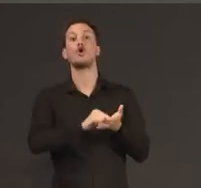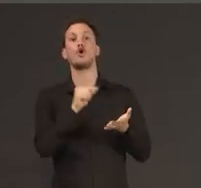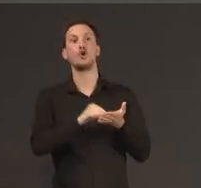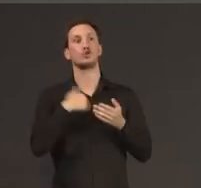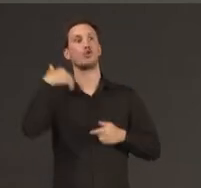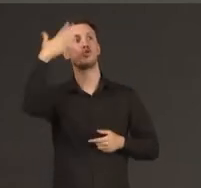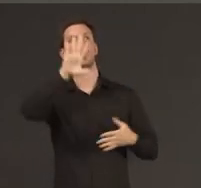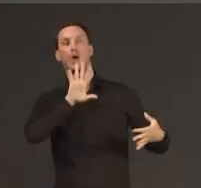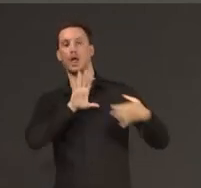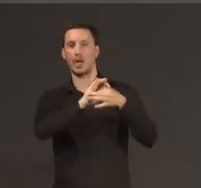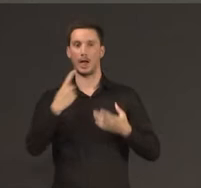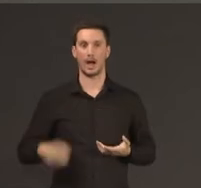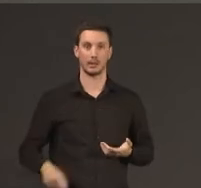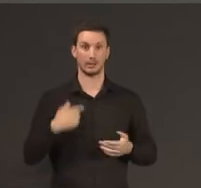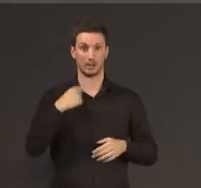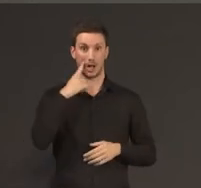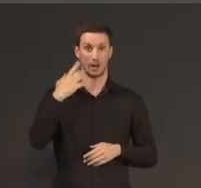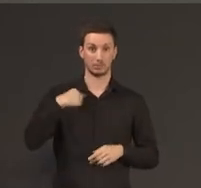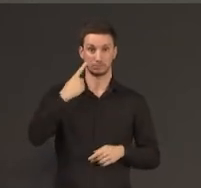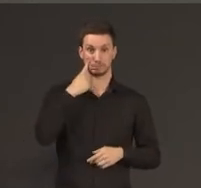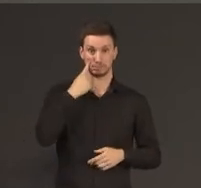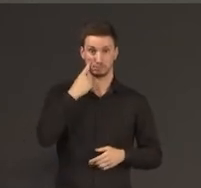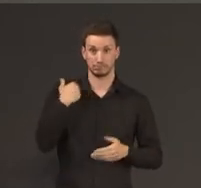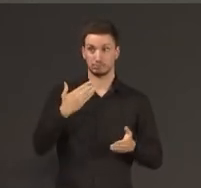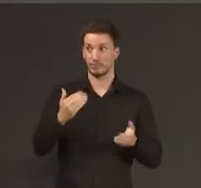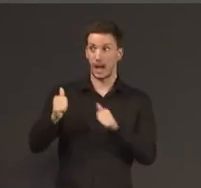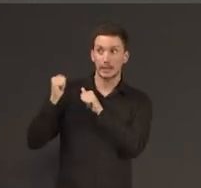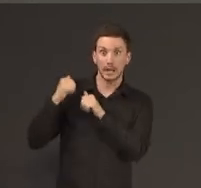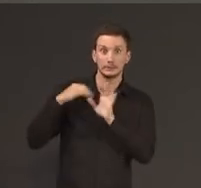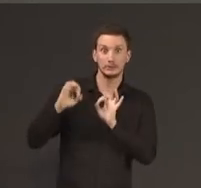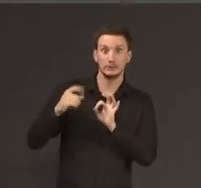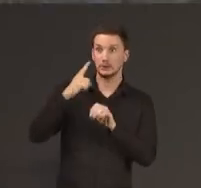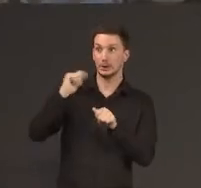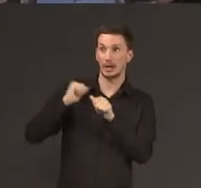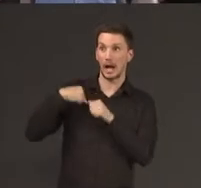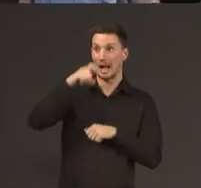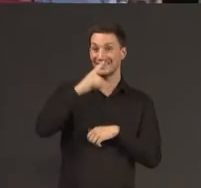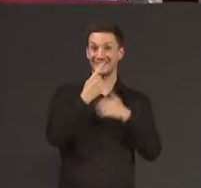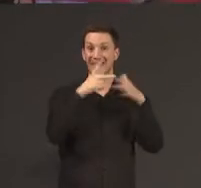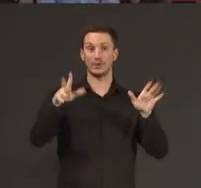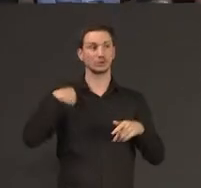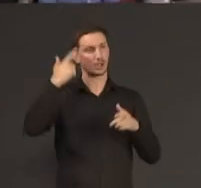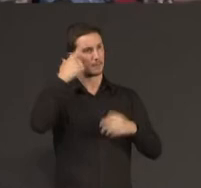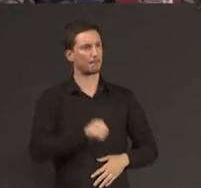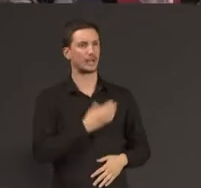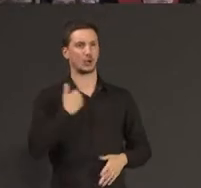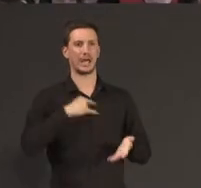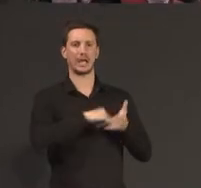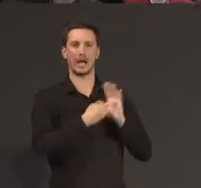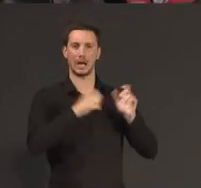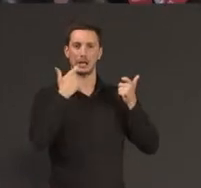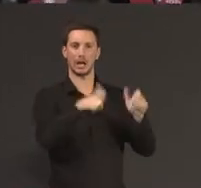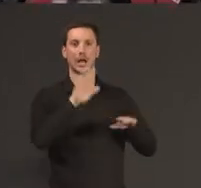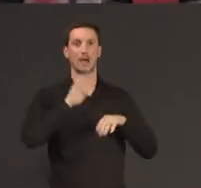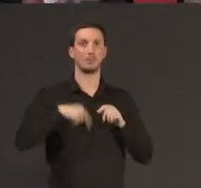nostre futur. I és que, mirant enrere, amb 18 anys vam decidir que la nostra passió era l'enginyeria i que la Pompeu seria la